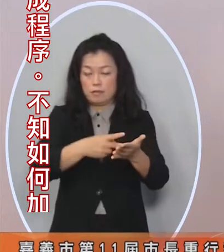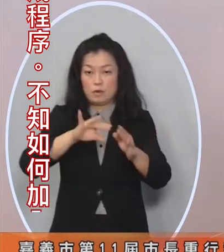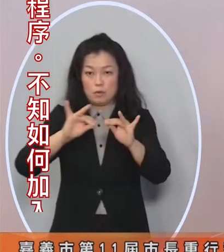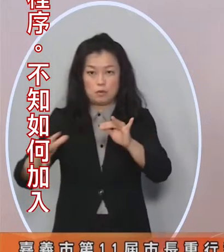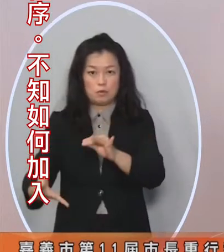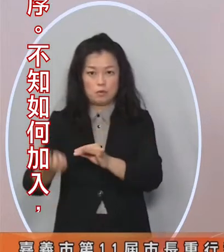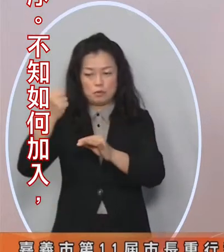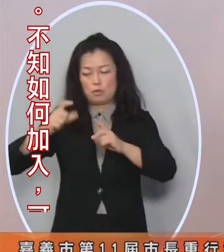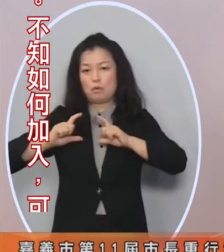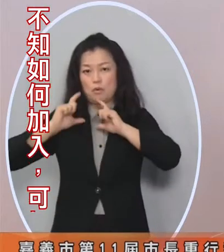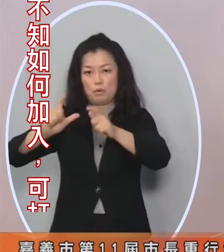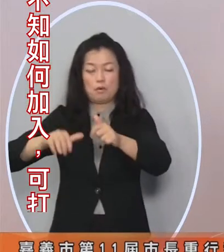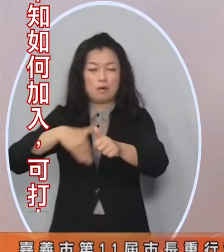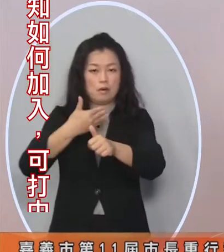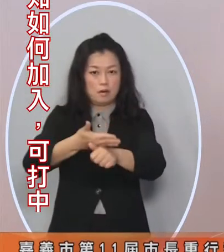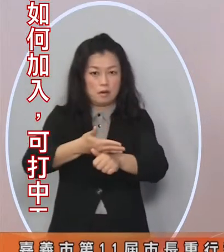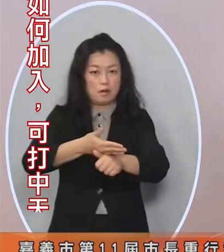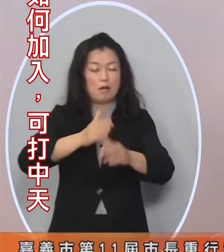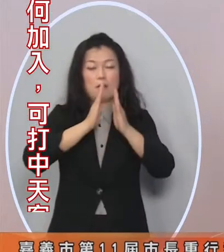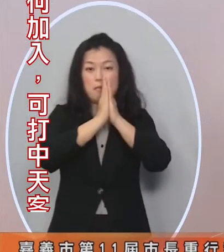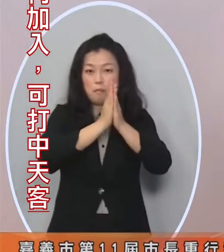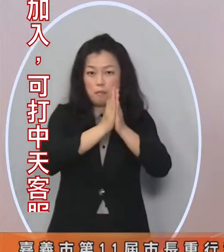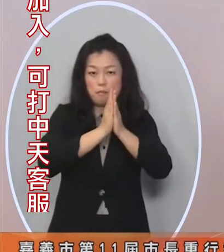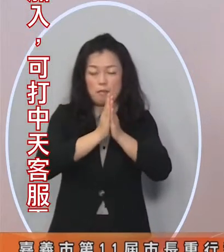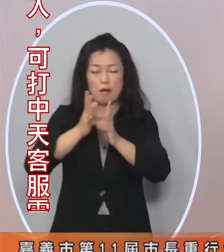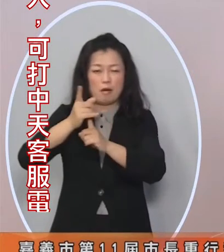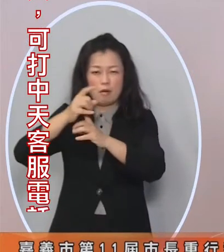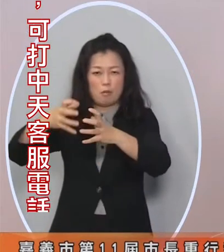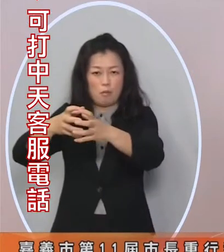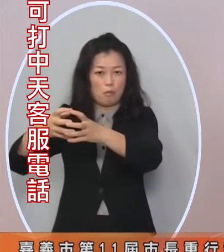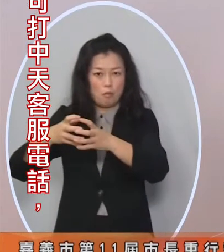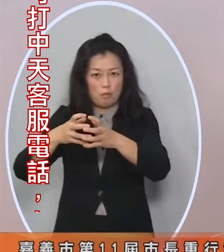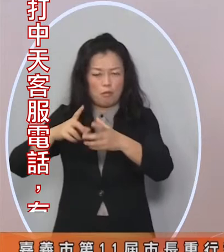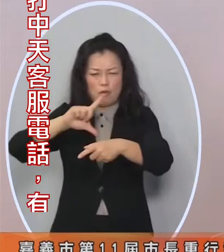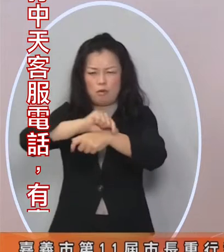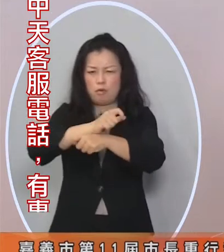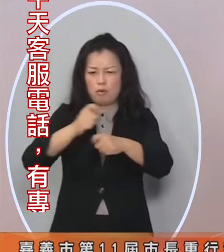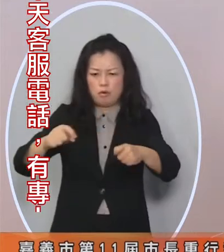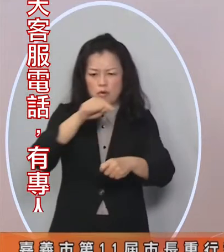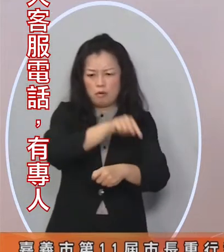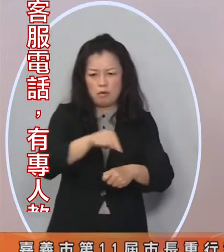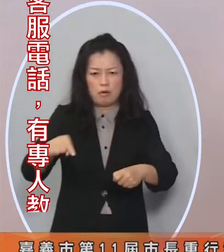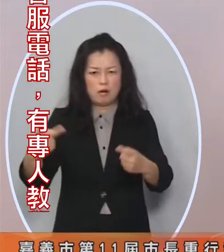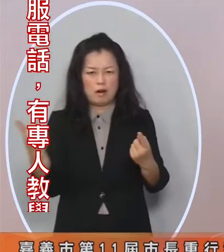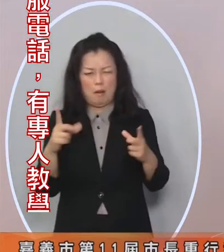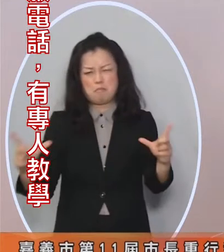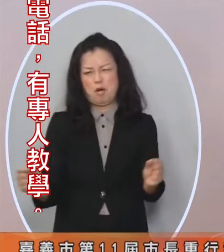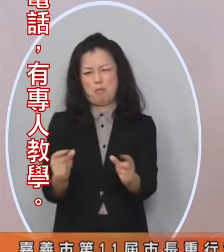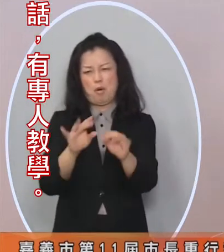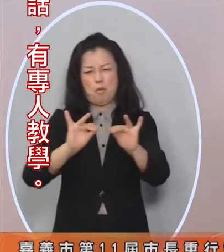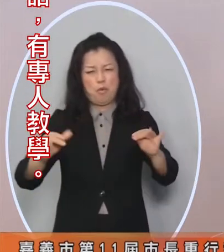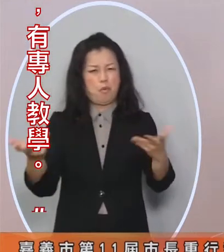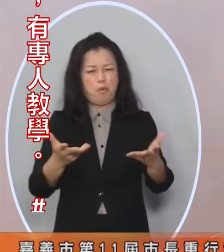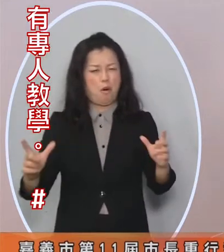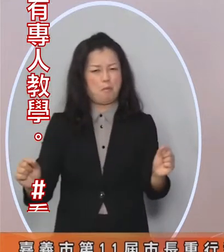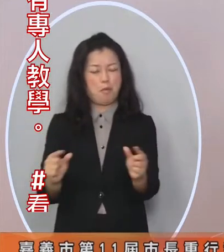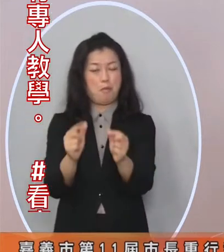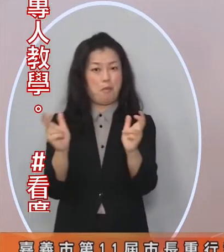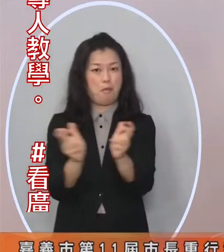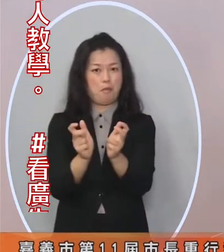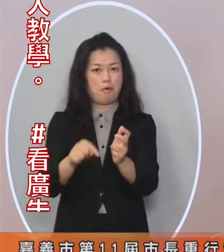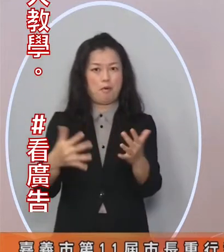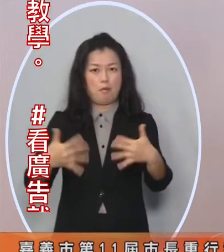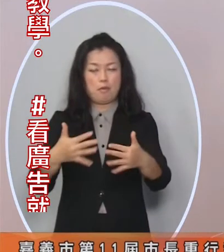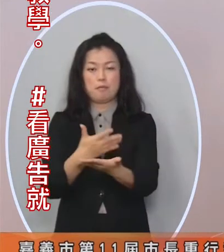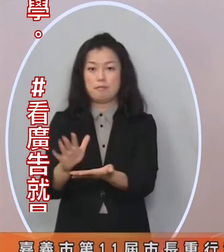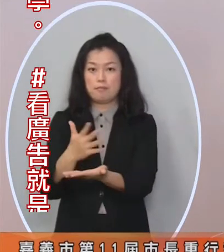市众多寺庙宗教团体，解决长期以来两造之间的土地争议问题。关于嘉